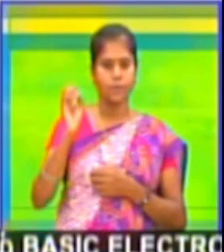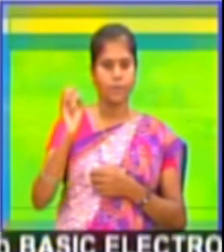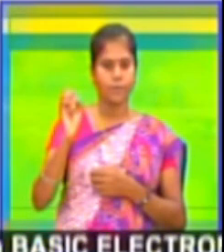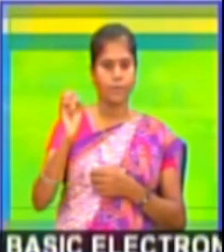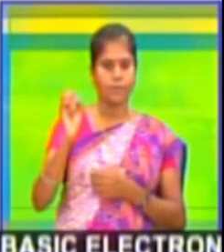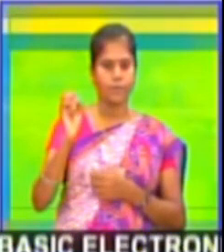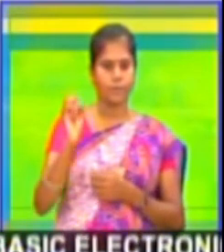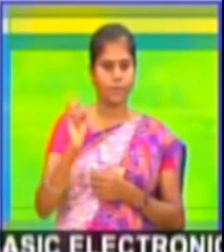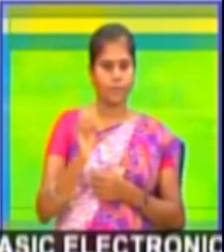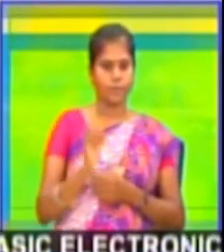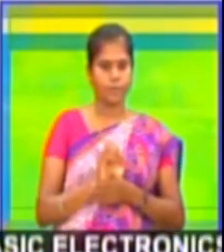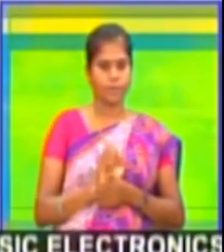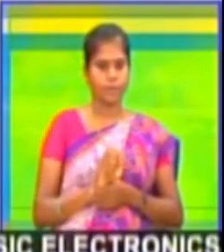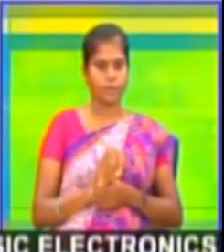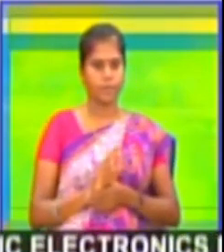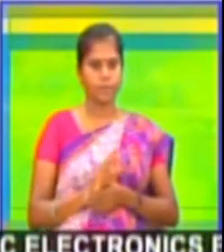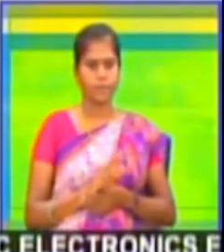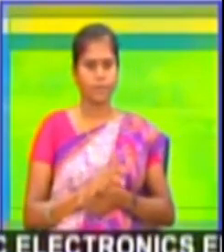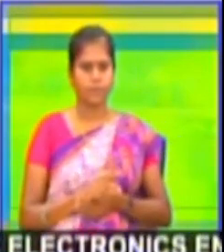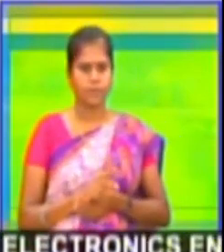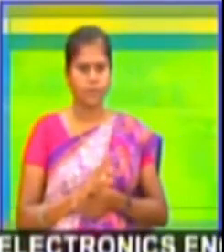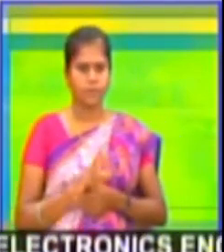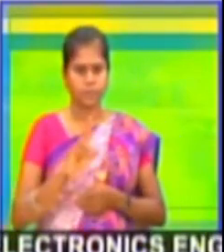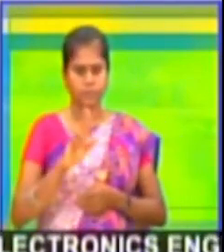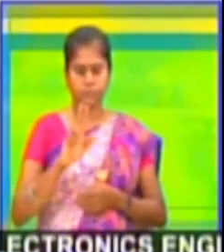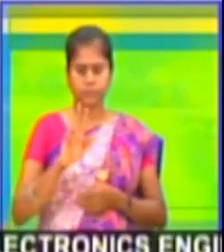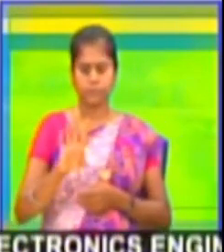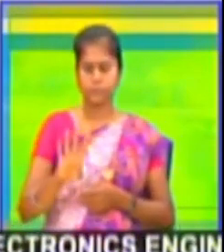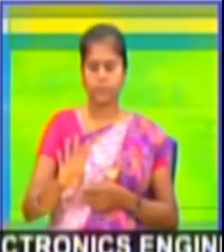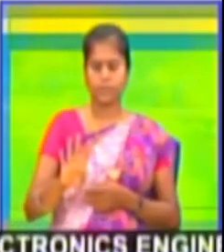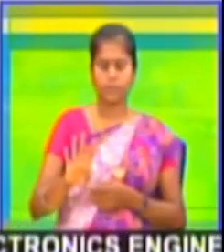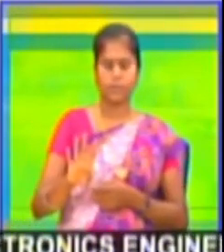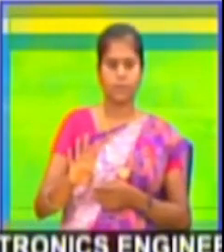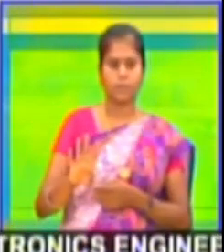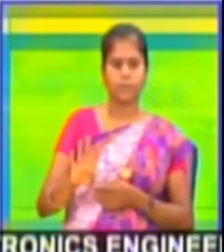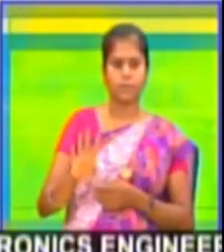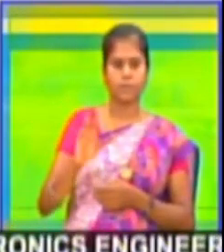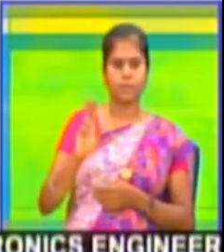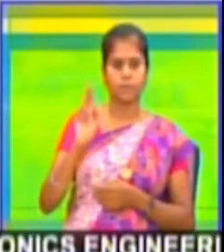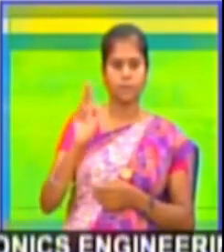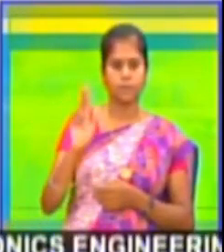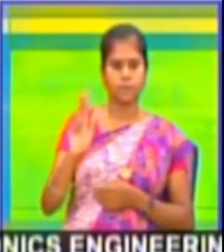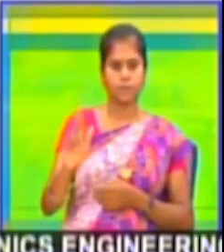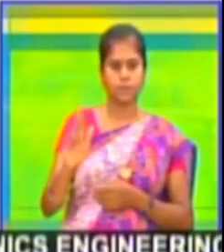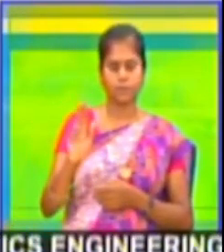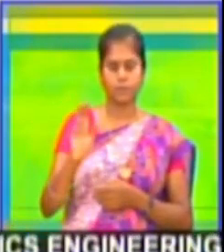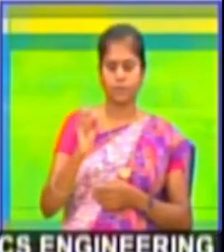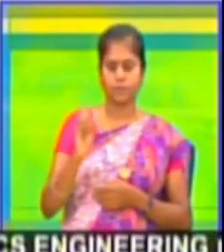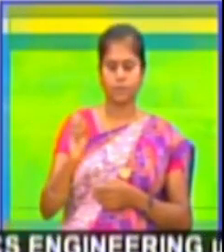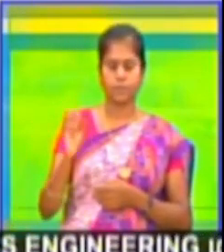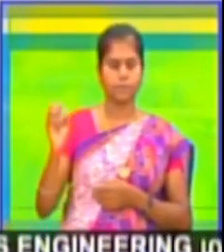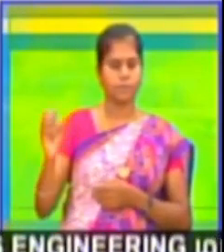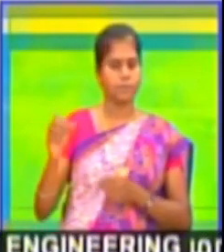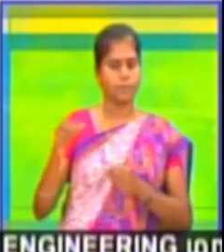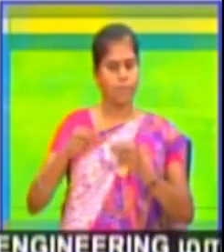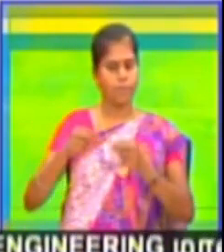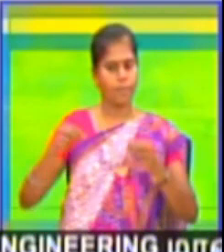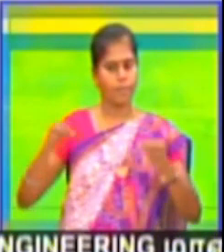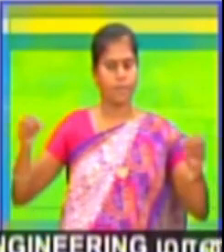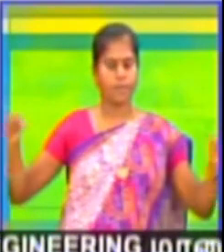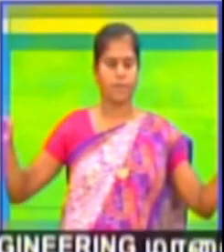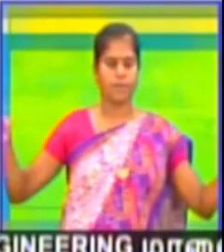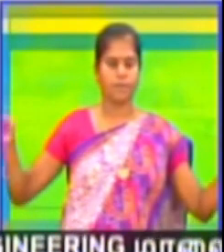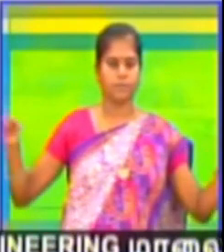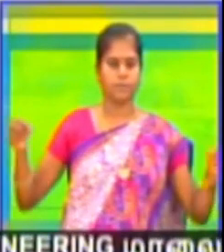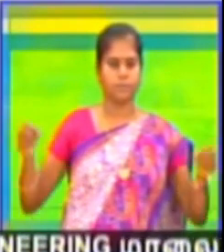ராக்கி மலைத்தொடர். இதில் இந்த 4,800 கிலோமீட்டர் நீளத்தில்